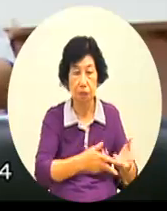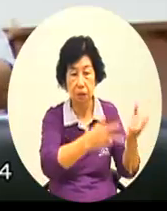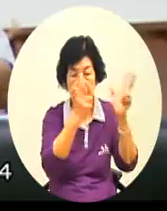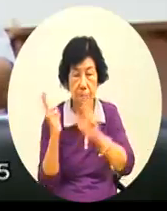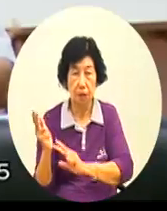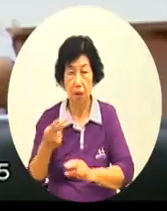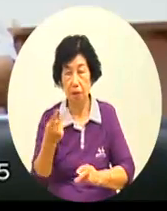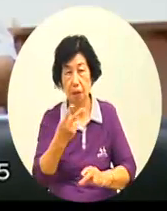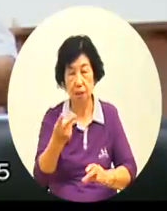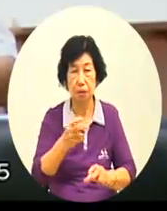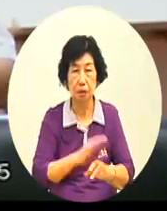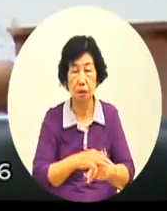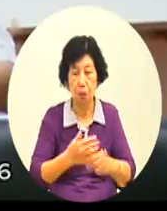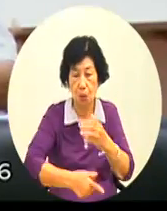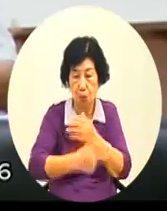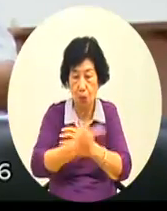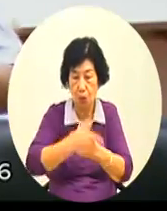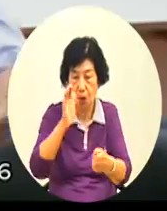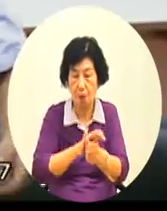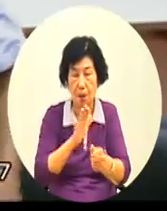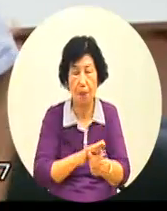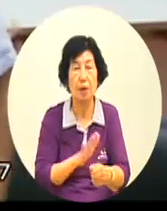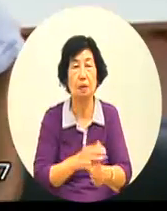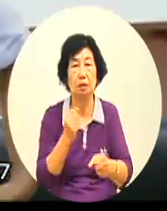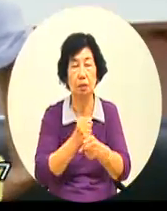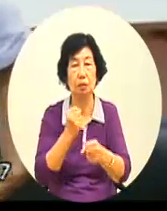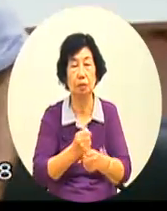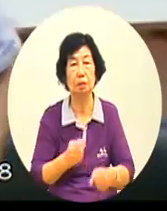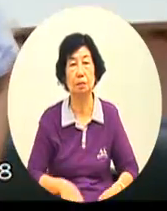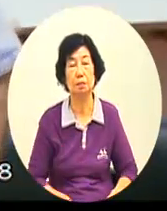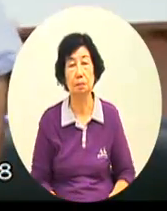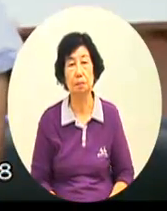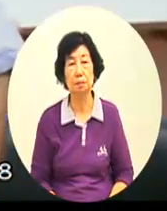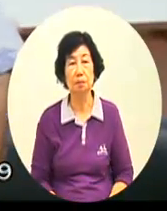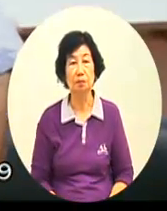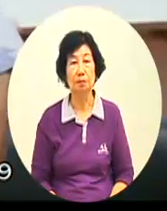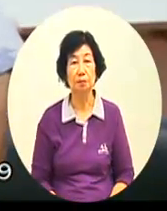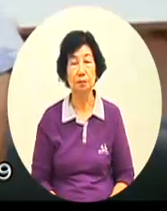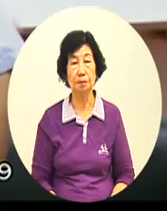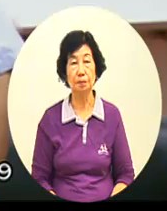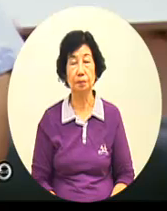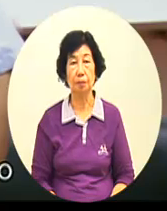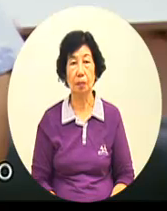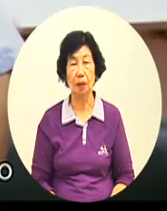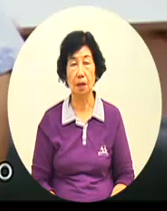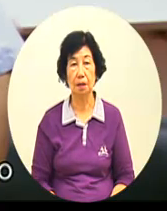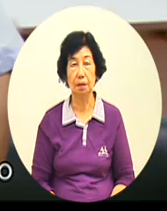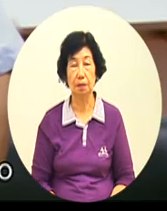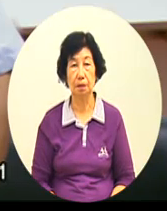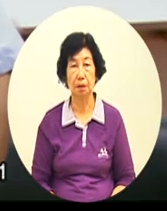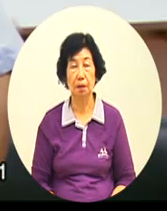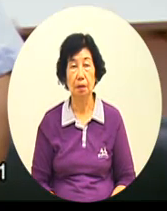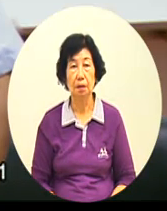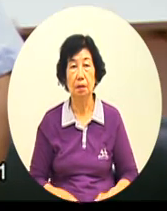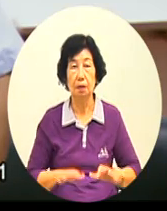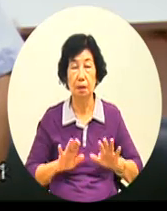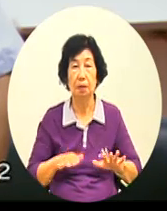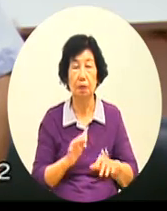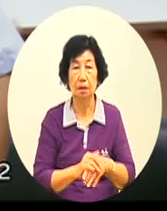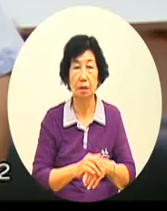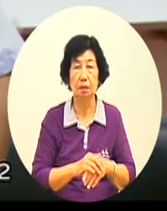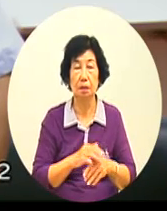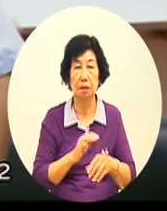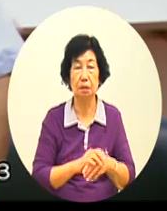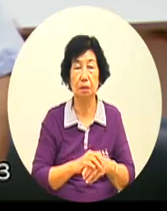啊。那么我们拉罗尔的协会，包括部